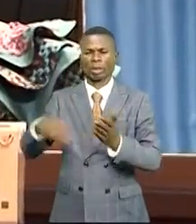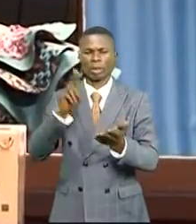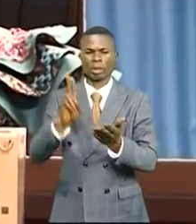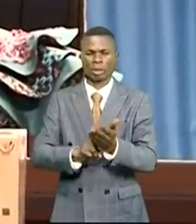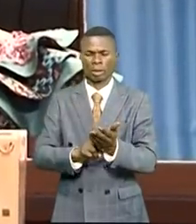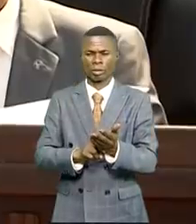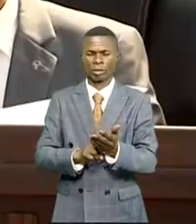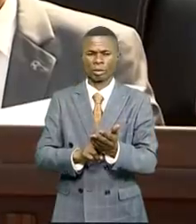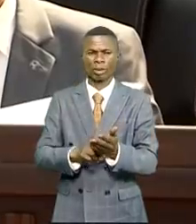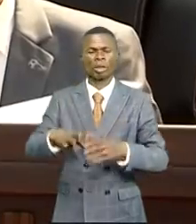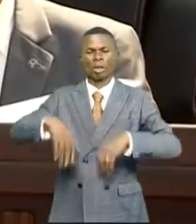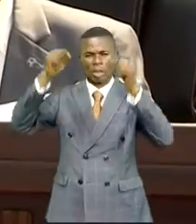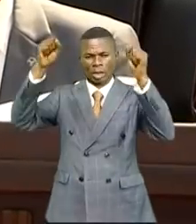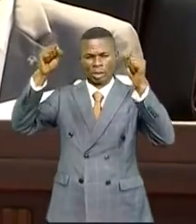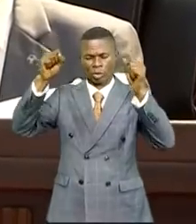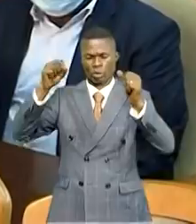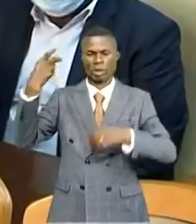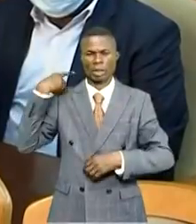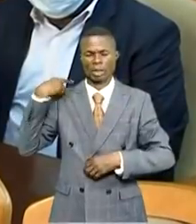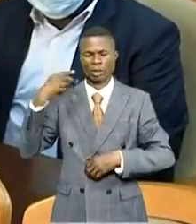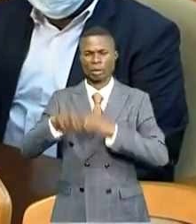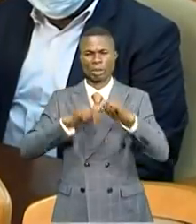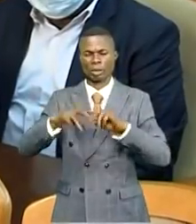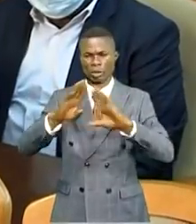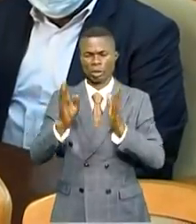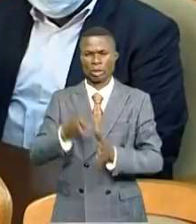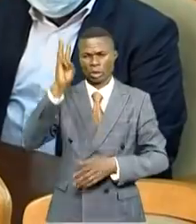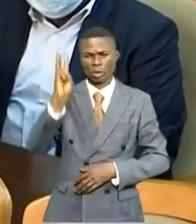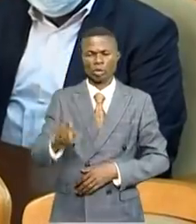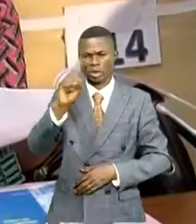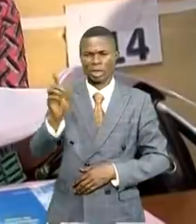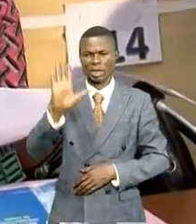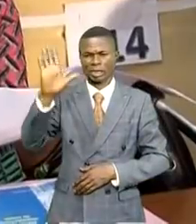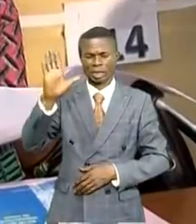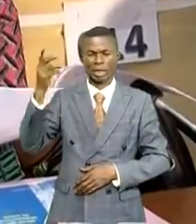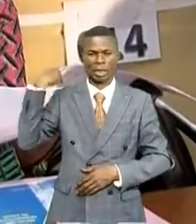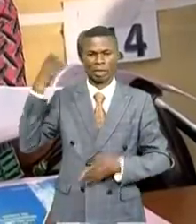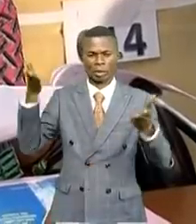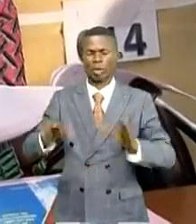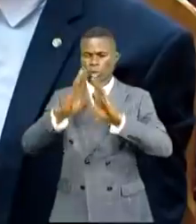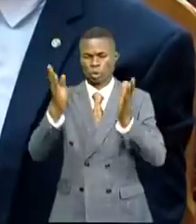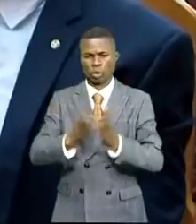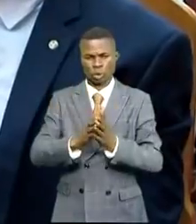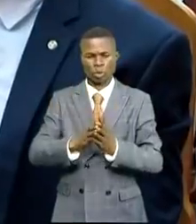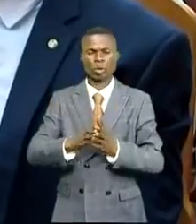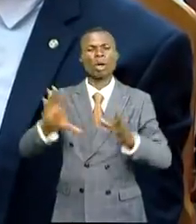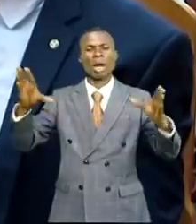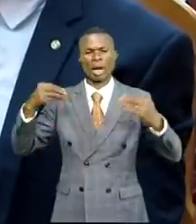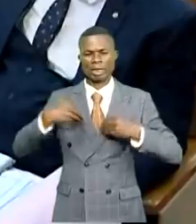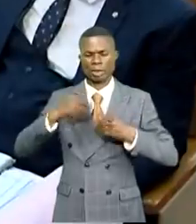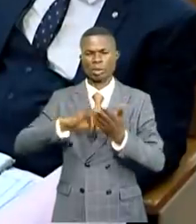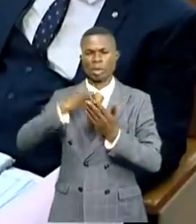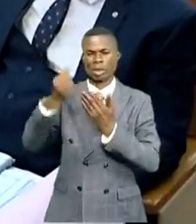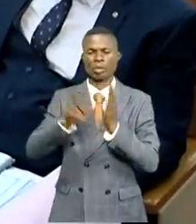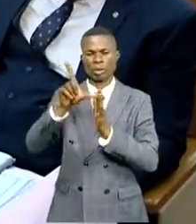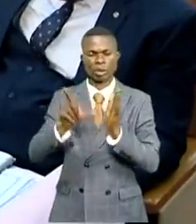prêt ont été adoptés par l'Assemblée nationale. Sur les 335 élus présents, tous ont voté en faveur des projets de loi. Aucun